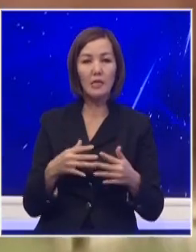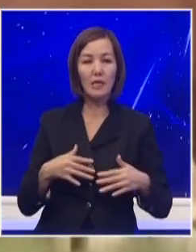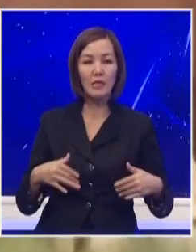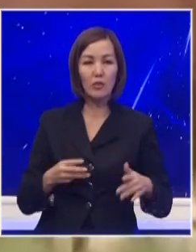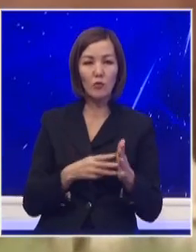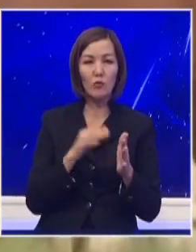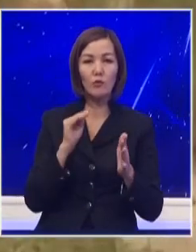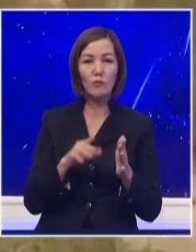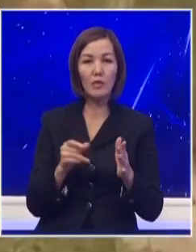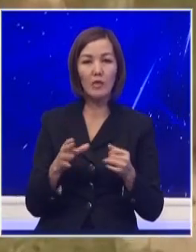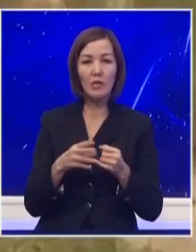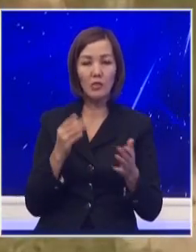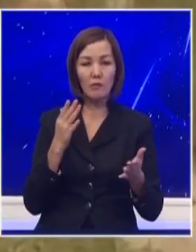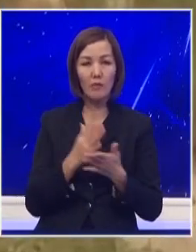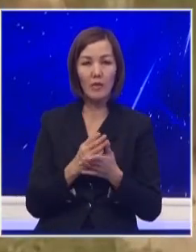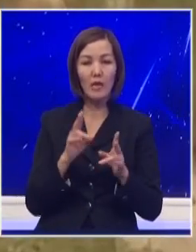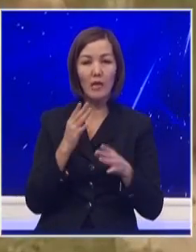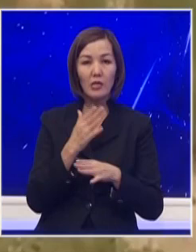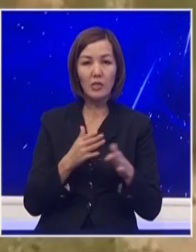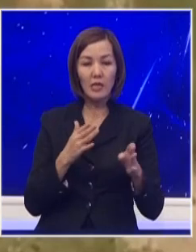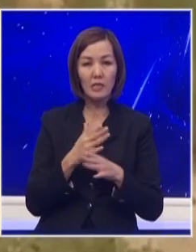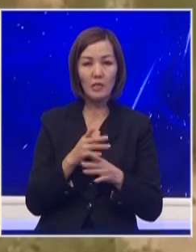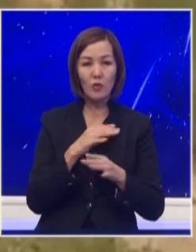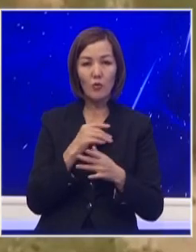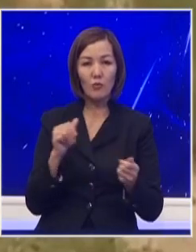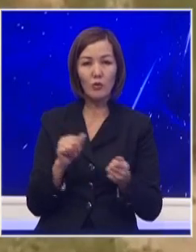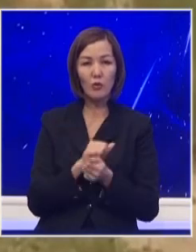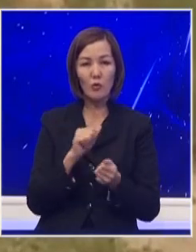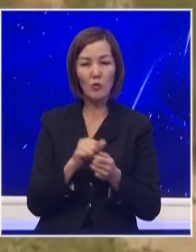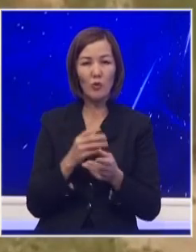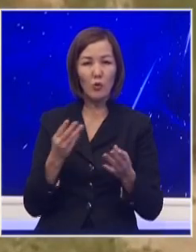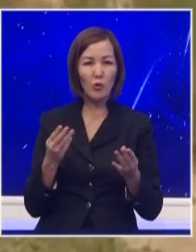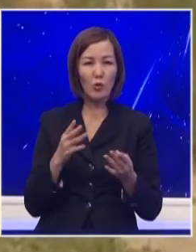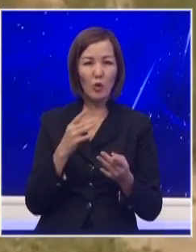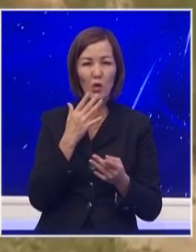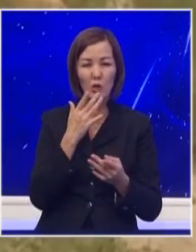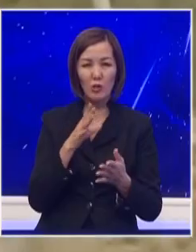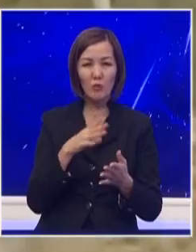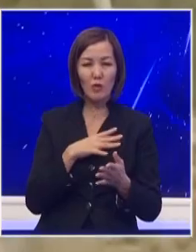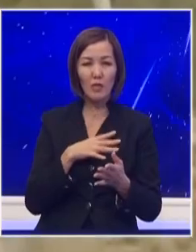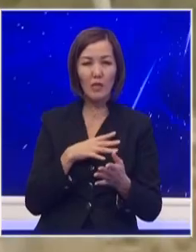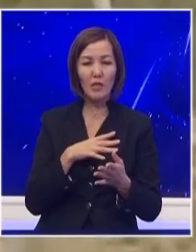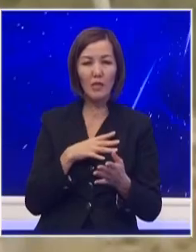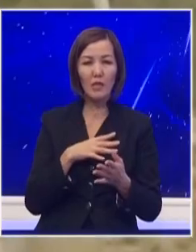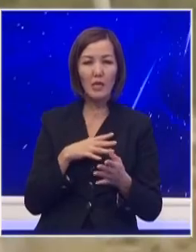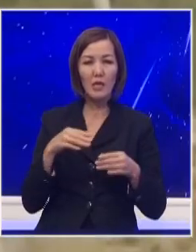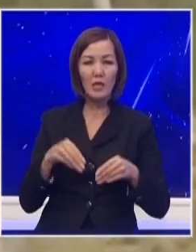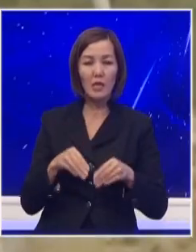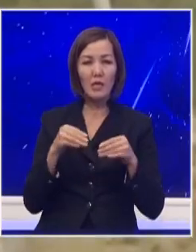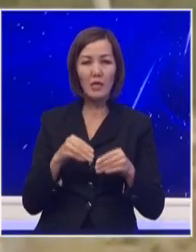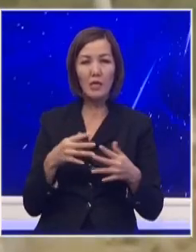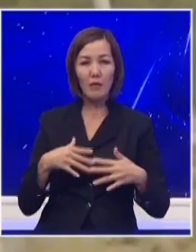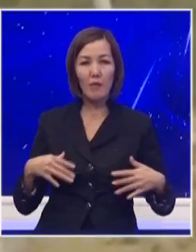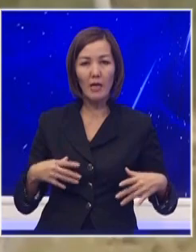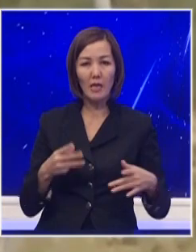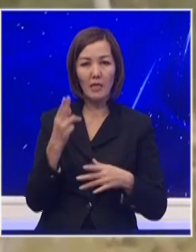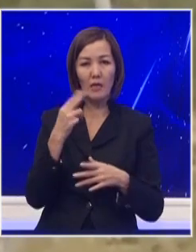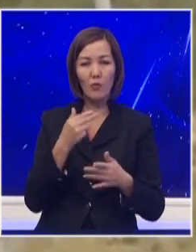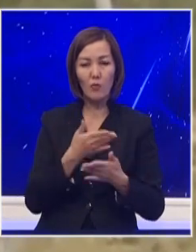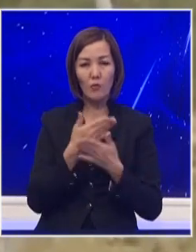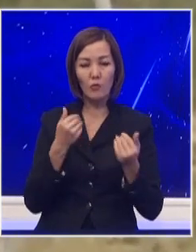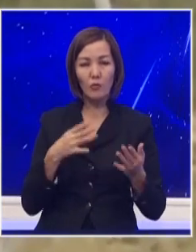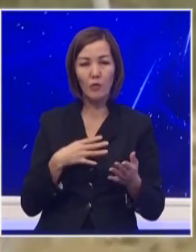балалардың бастарындағы орамалдарын шешіп билікке қарсы орандатқаны бейнеленген. Ал Тегеранға жақын Кере шаһарындағы мектептің бірінде оқушы қыздар мектеп ауласынан